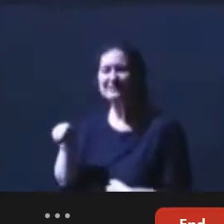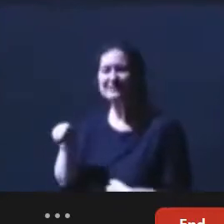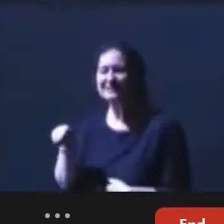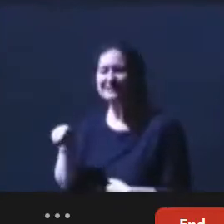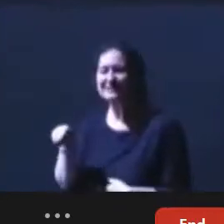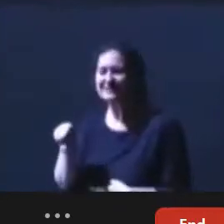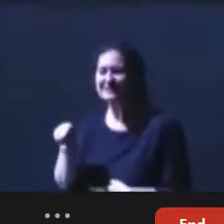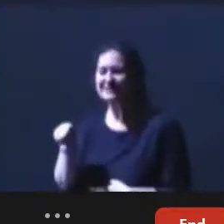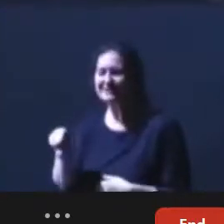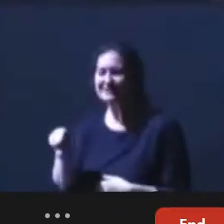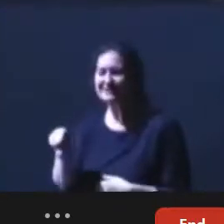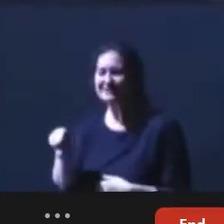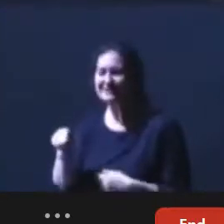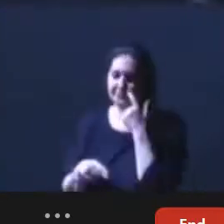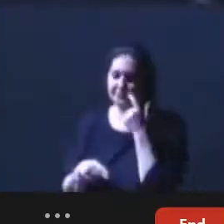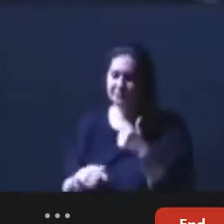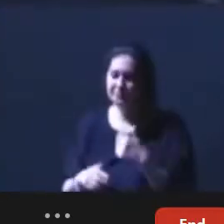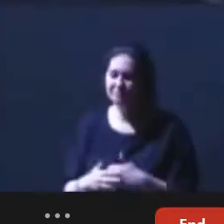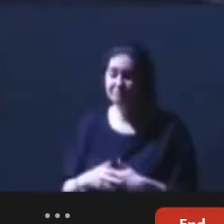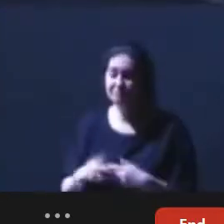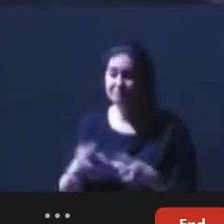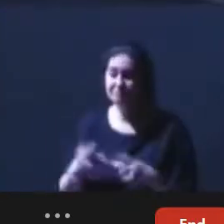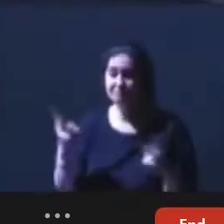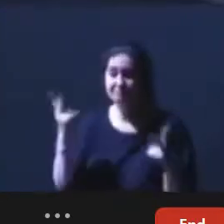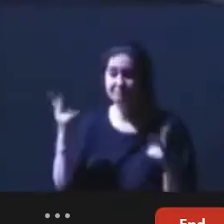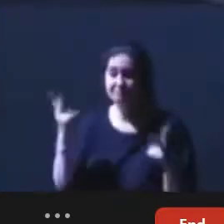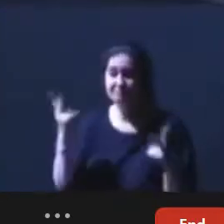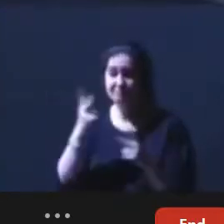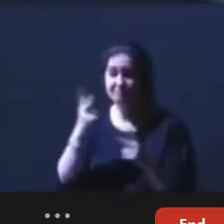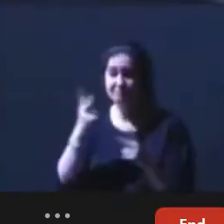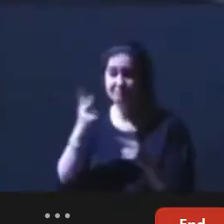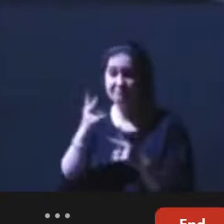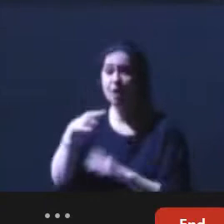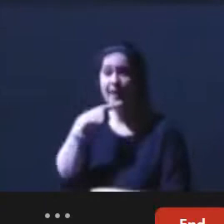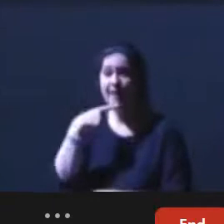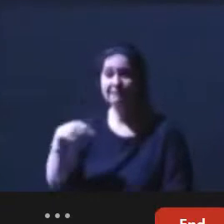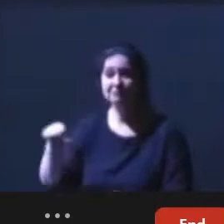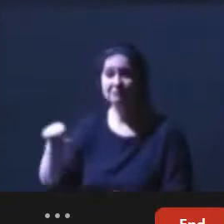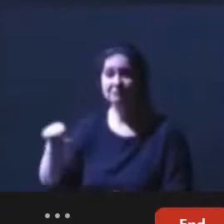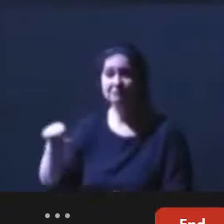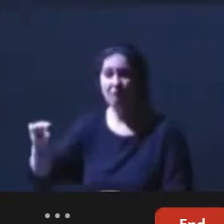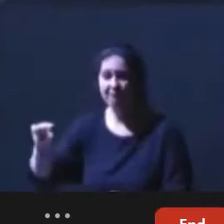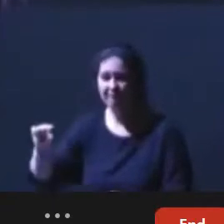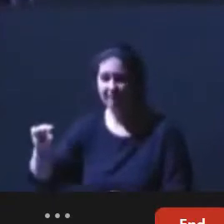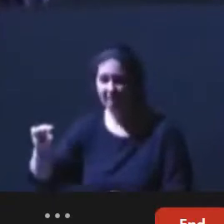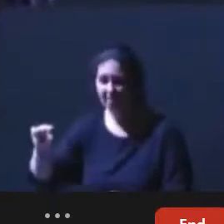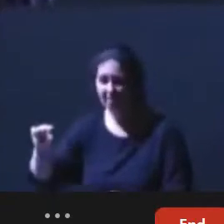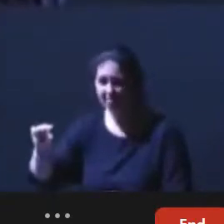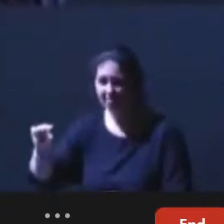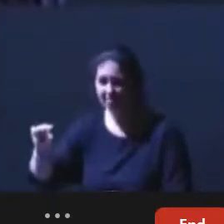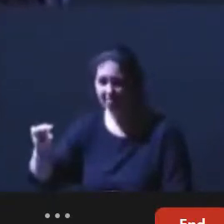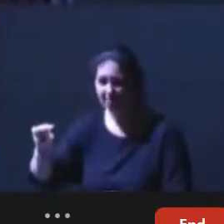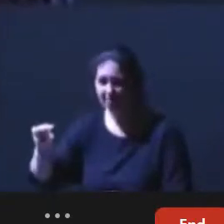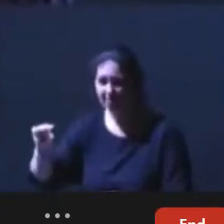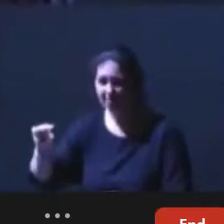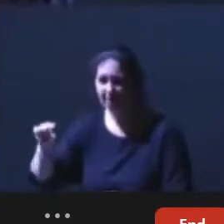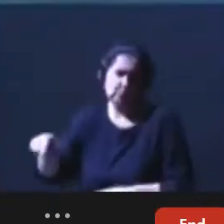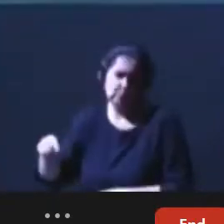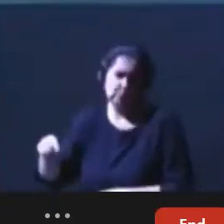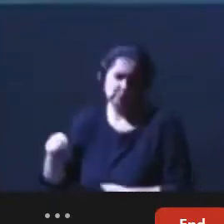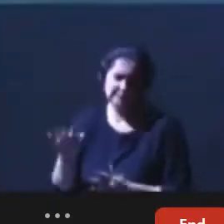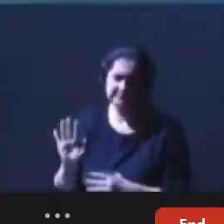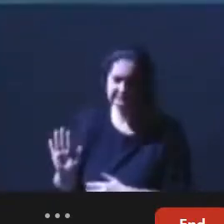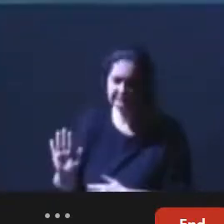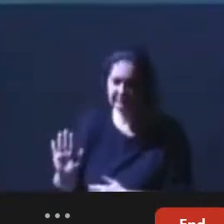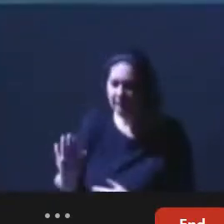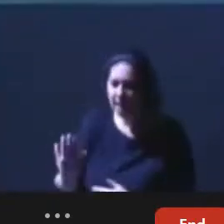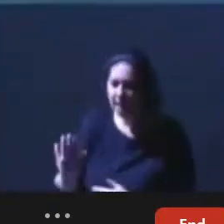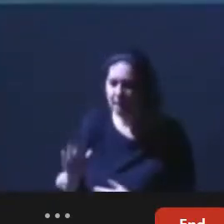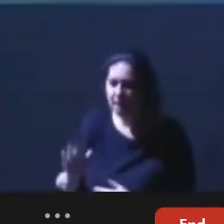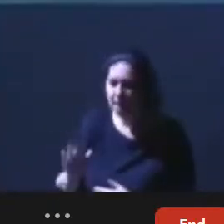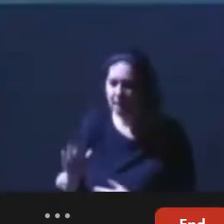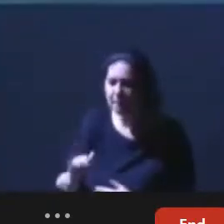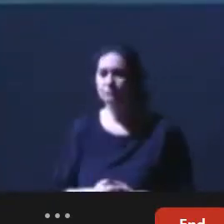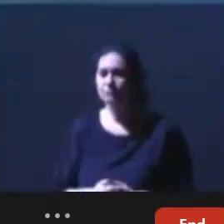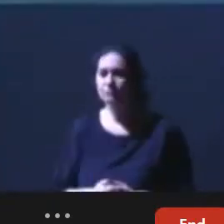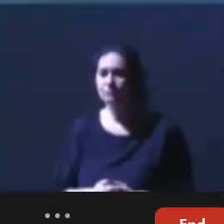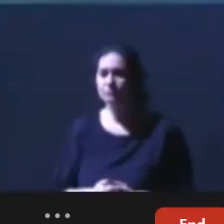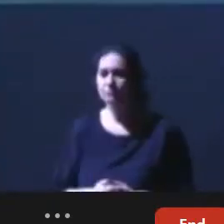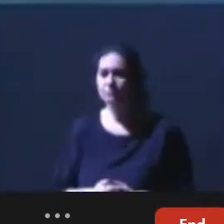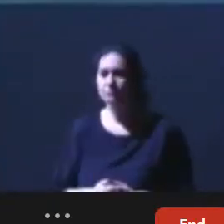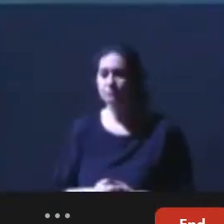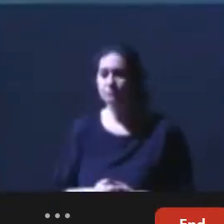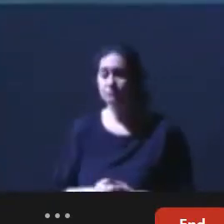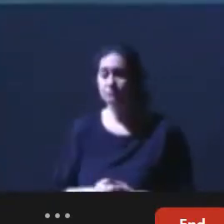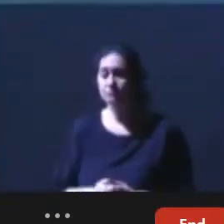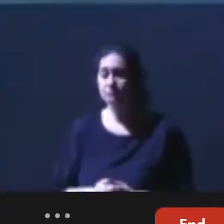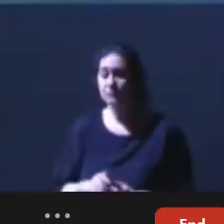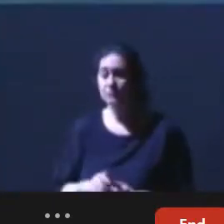người tiêu dùng họ sẽ phải trả tiền rất ít hơn các doanh nghiệp rất là nhiều. Ở châu Âu hoặc các nước phương Tây thì các